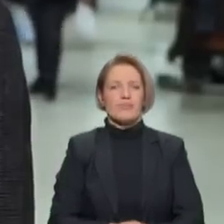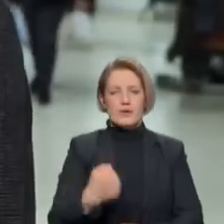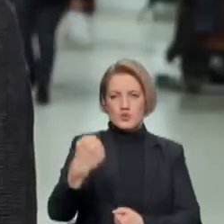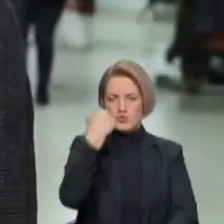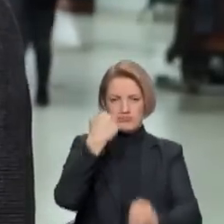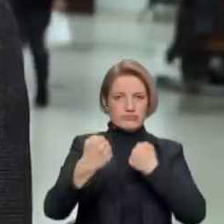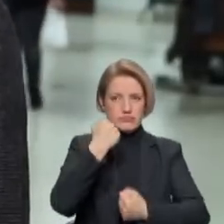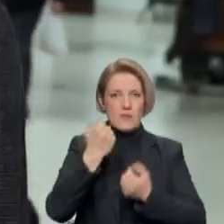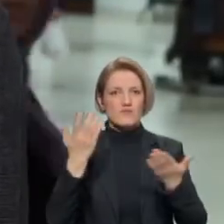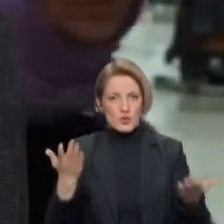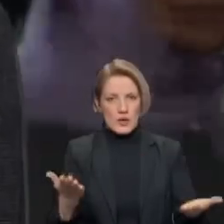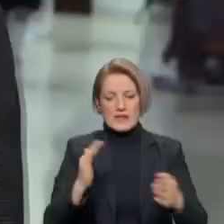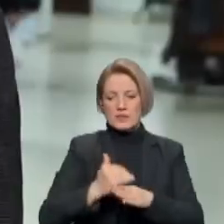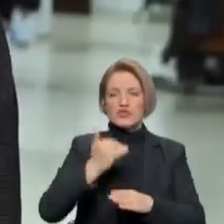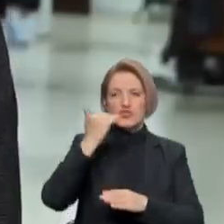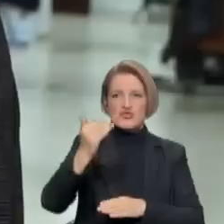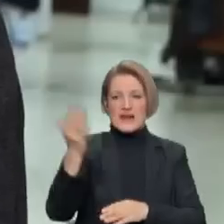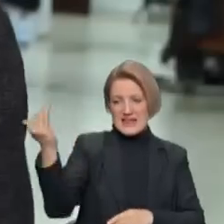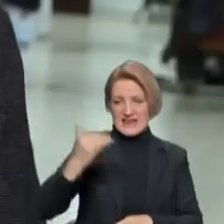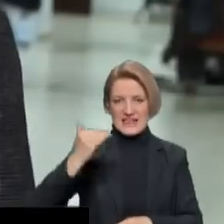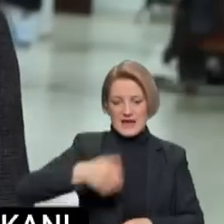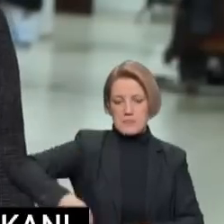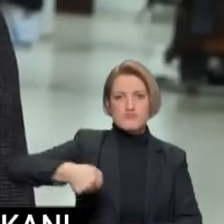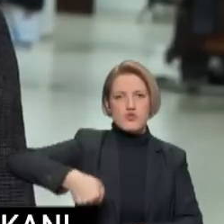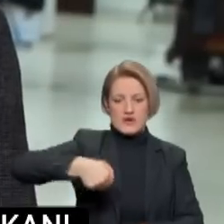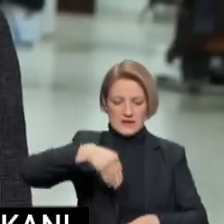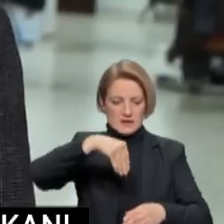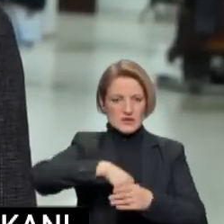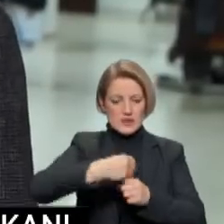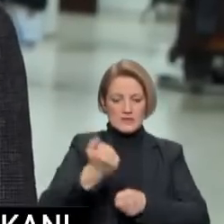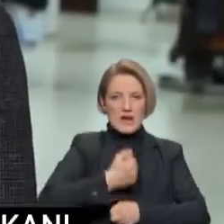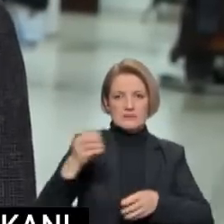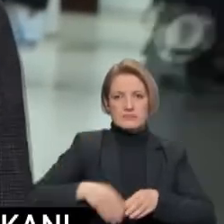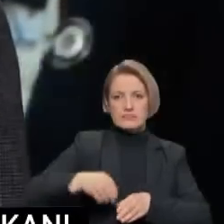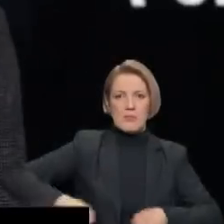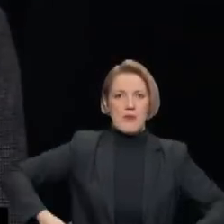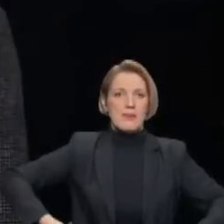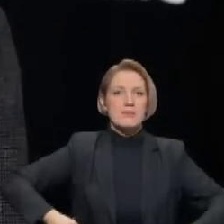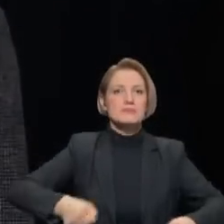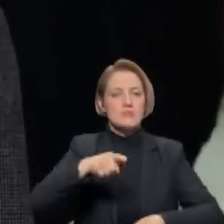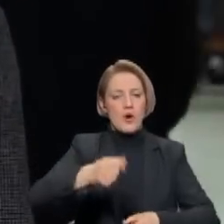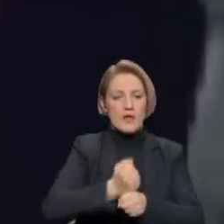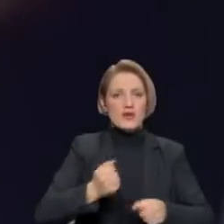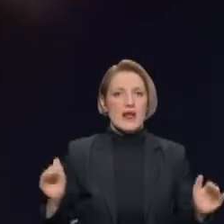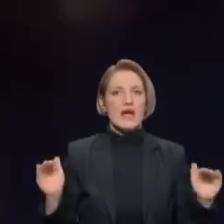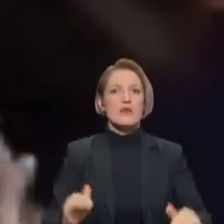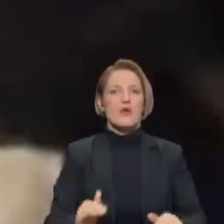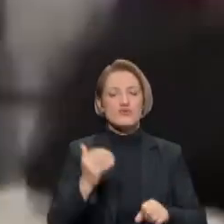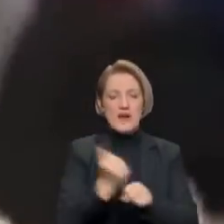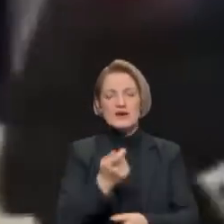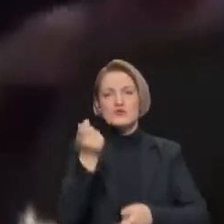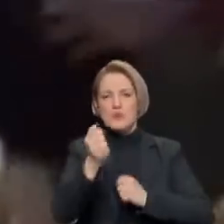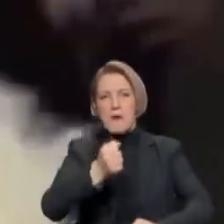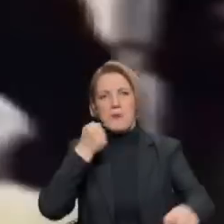Yumrukla vuruyorlar fakat dışarıdan gelirken de poşetlerin içerisine taş doldurulmuş. O taşlarla geliyorlar. Taşlı,